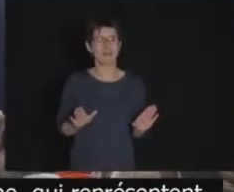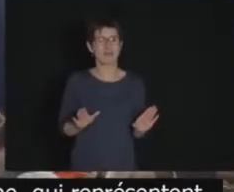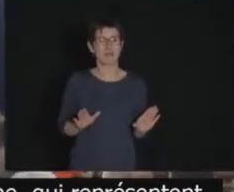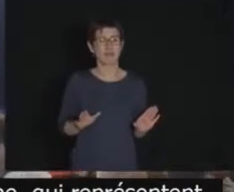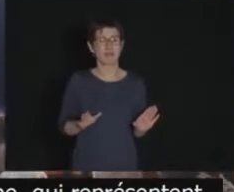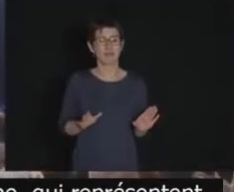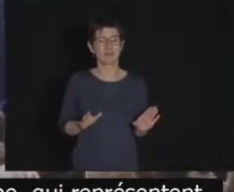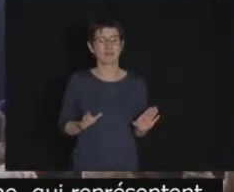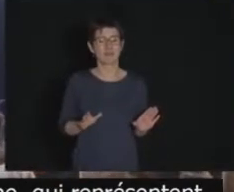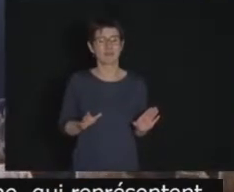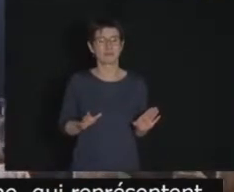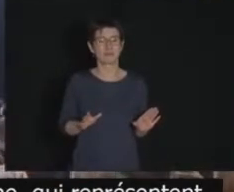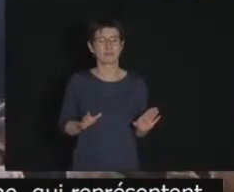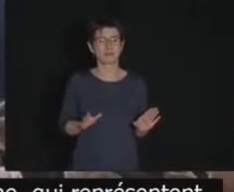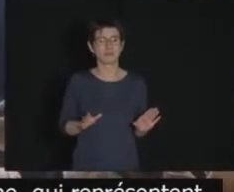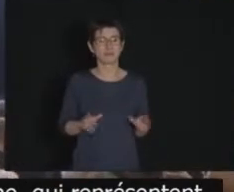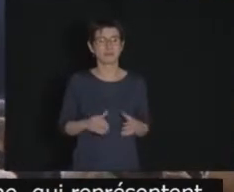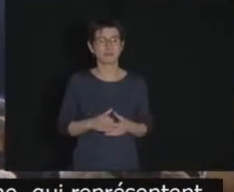Deux